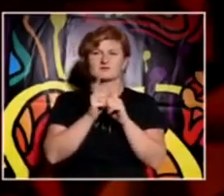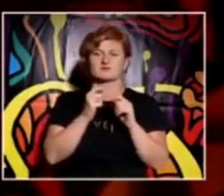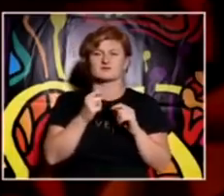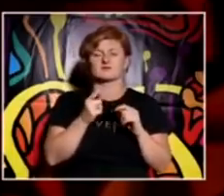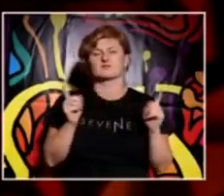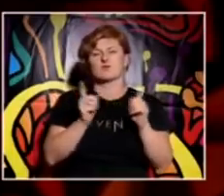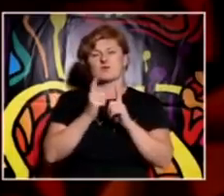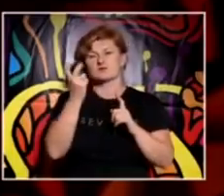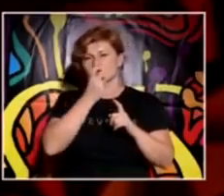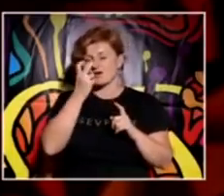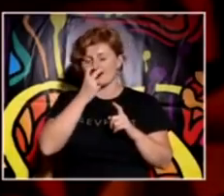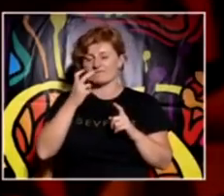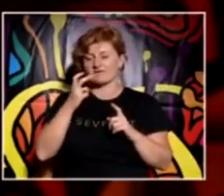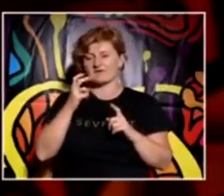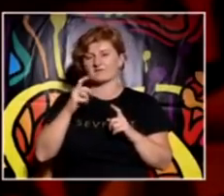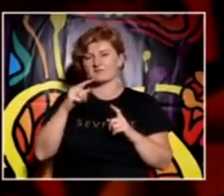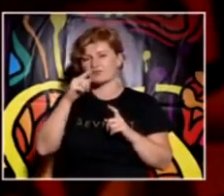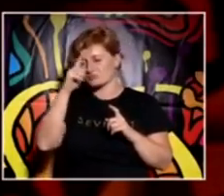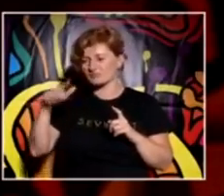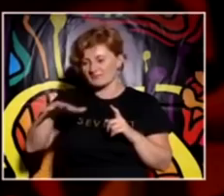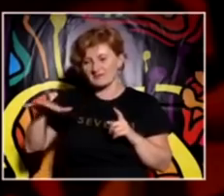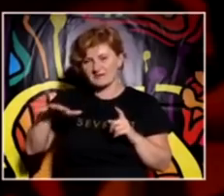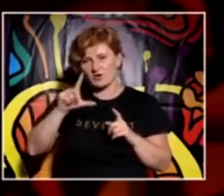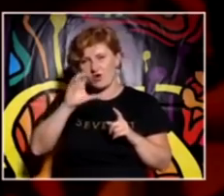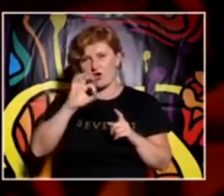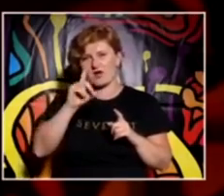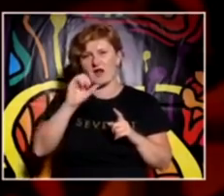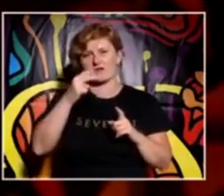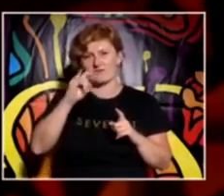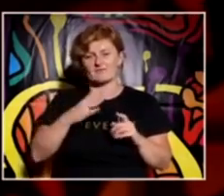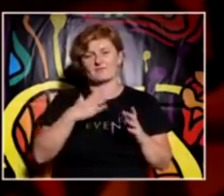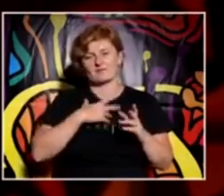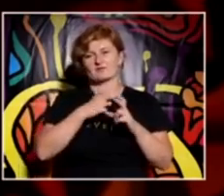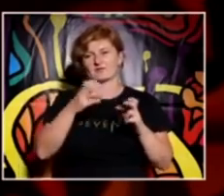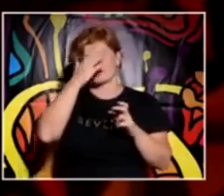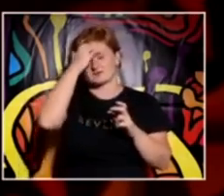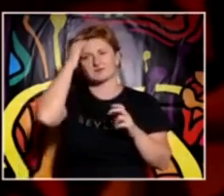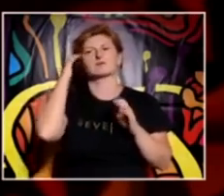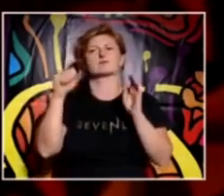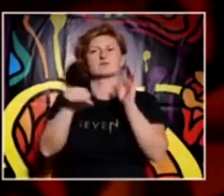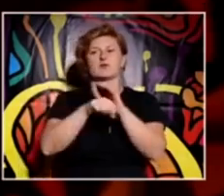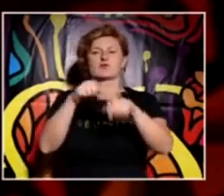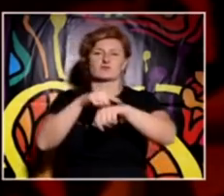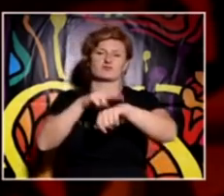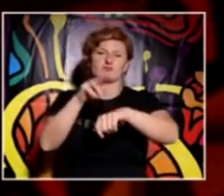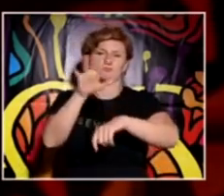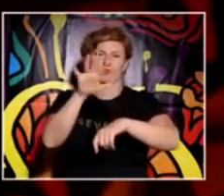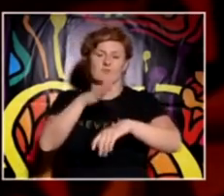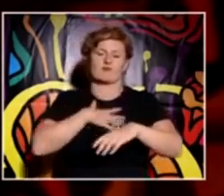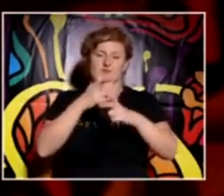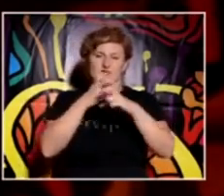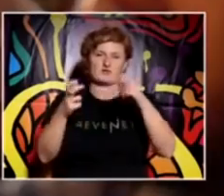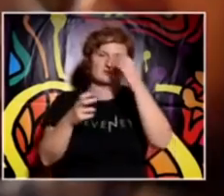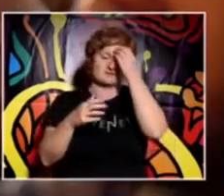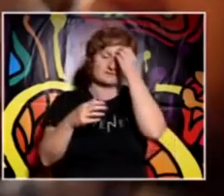ciekawymi lokalsami, 14% odpowiedzi na tę chwilę. Mamy czas do 17, żebyście używając tego mikrofonu, który stoi